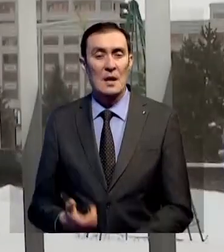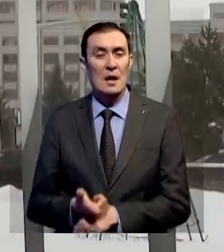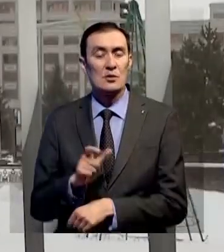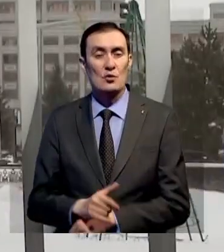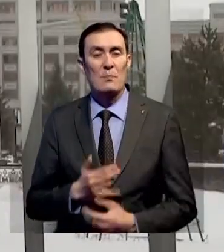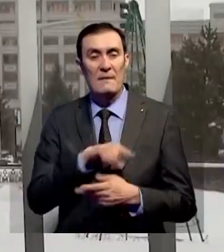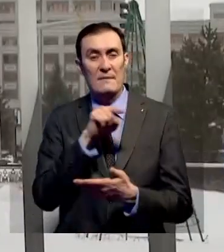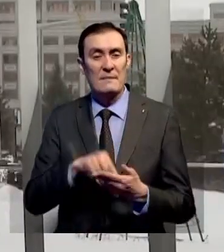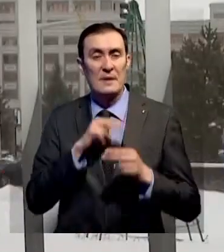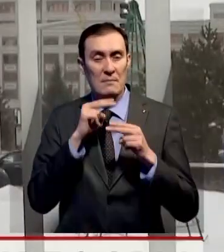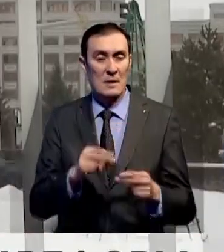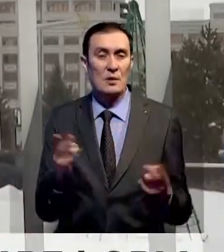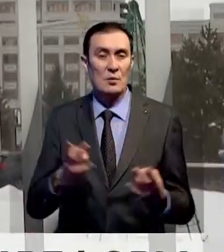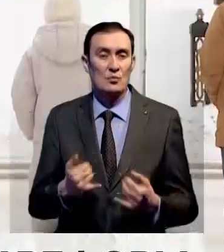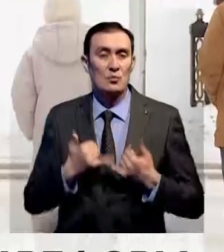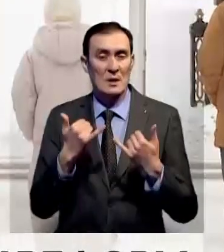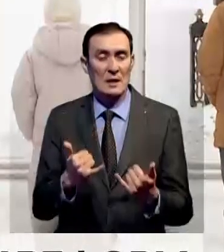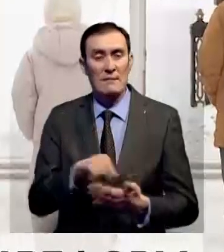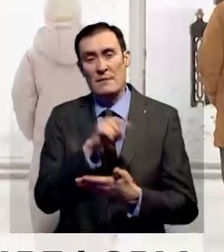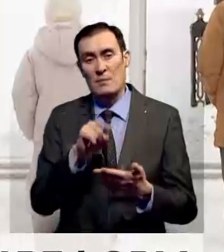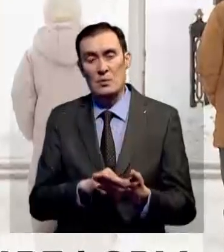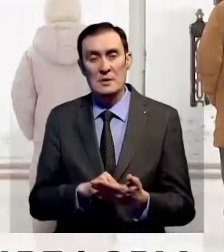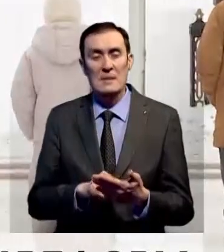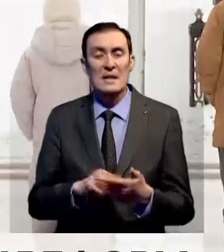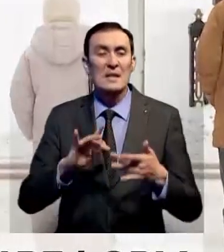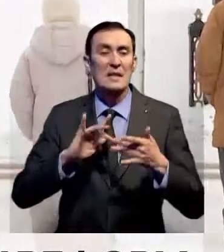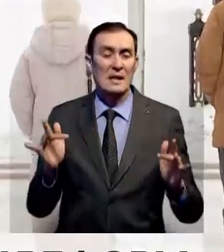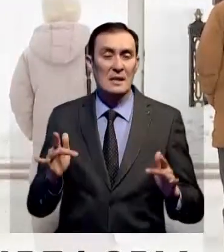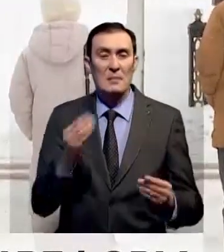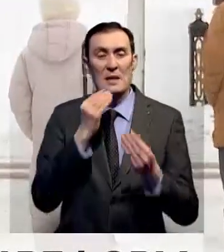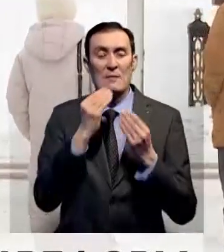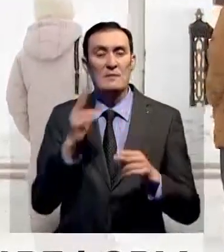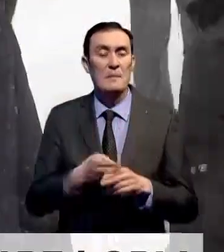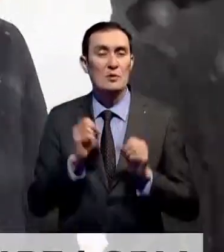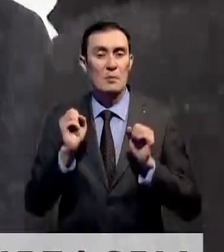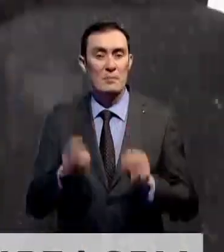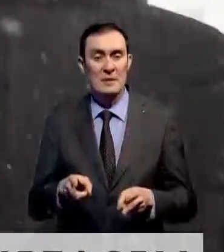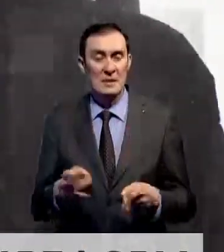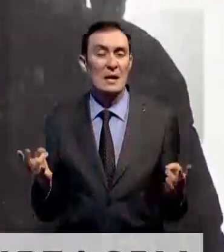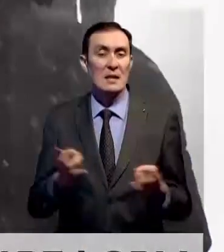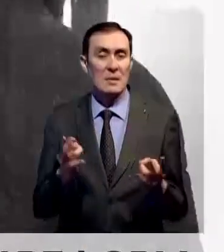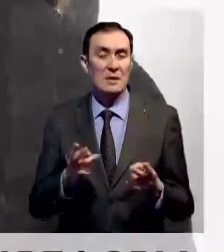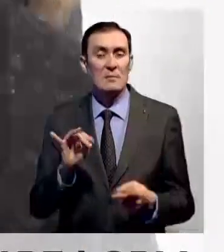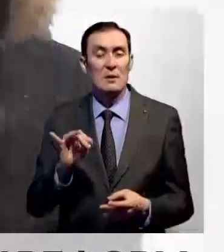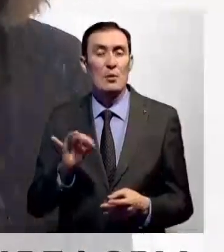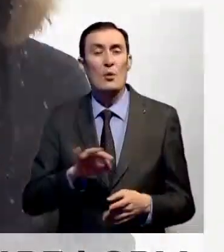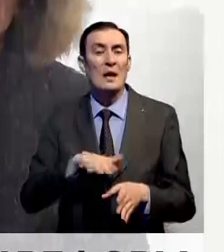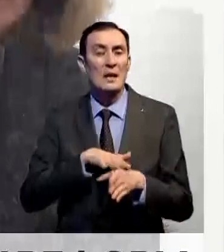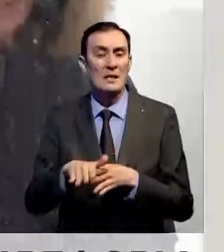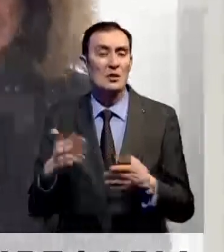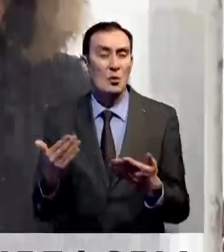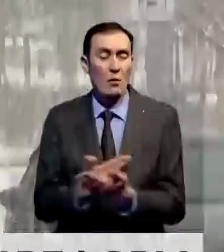Особое внимание, считают эксперты, стоит также уделить вопросам кибер- и продовольственной безопасности в регионе. Необходимо задуматься и